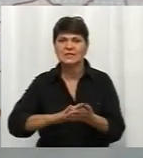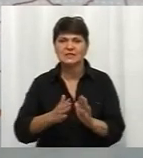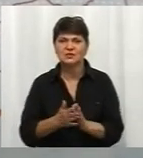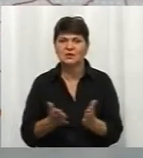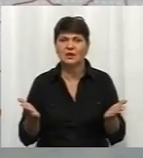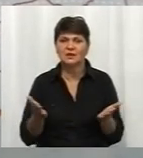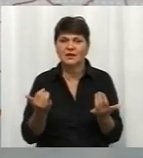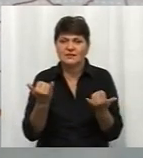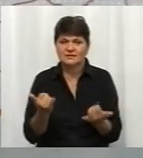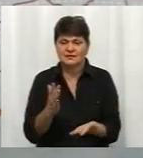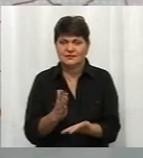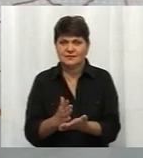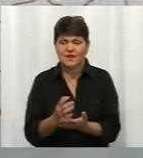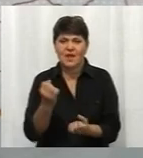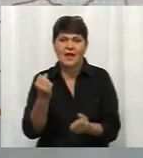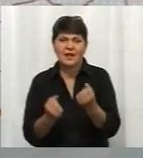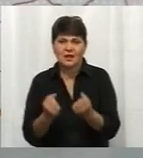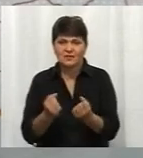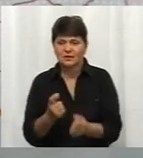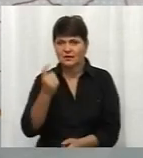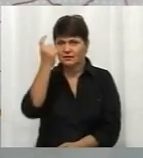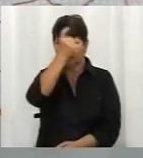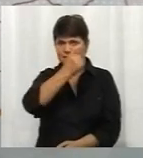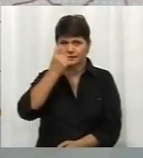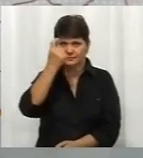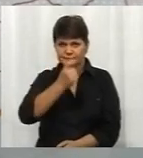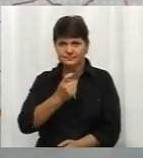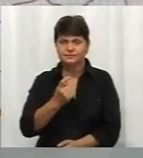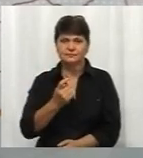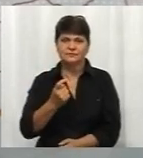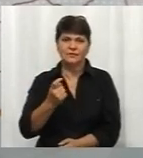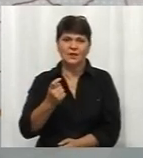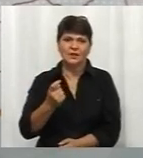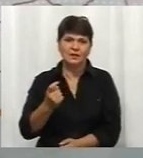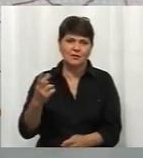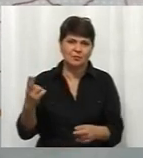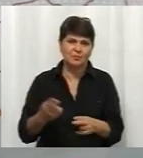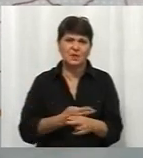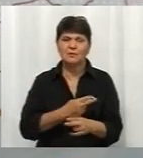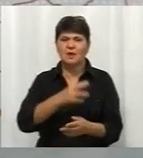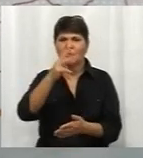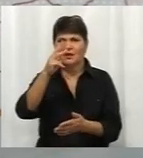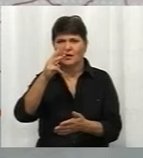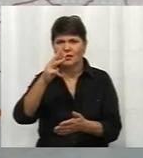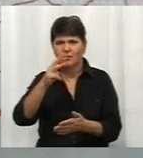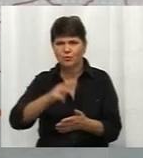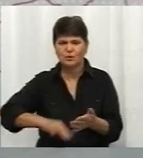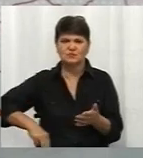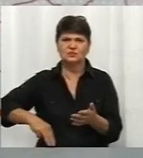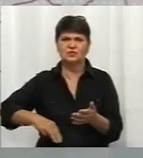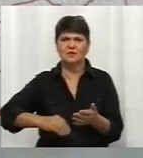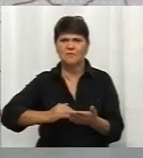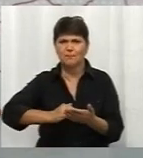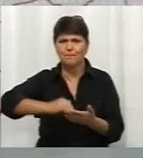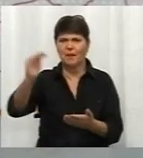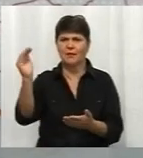із керуванням транспортним засобом в стані алкогольного сп'яніння. Піднімає, позбавлює, держава піднімає штрафи, приймає відповідне